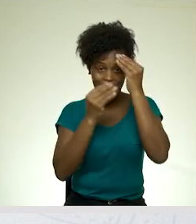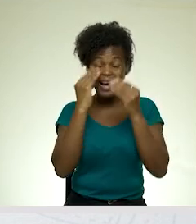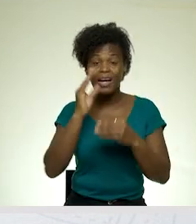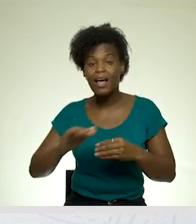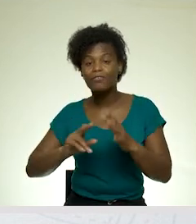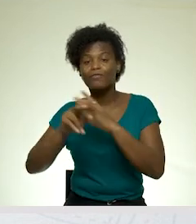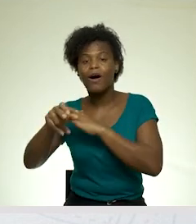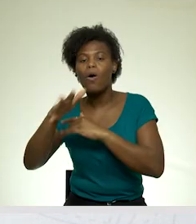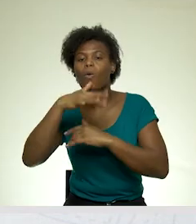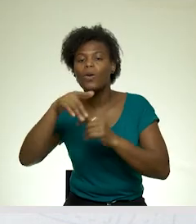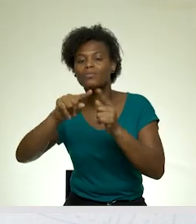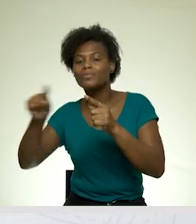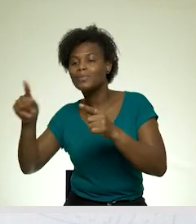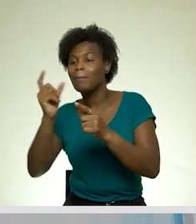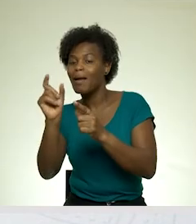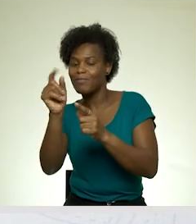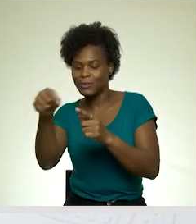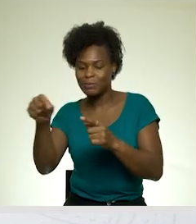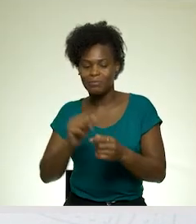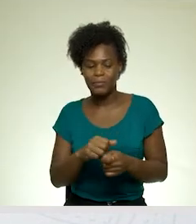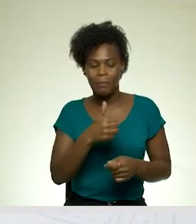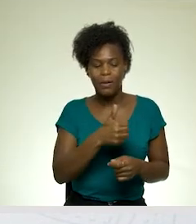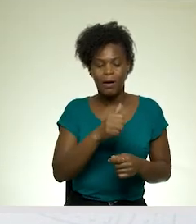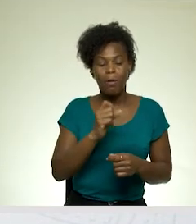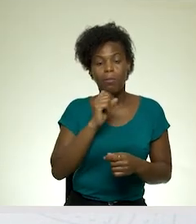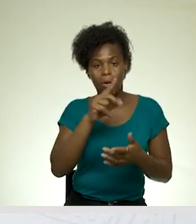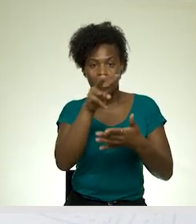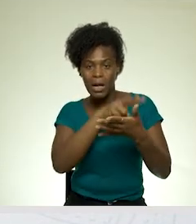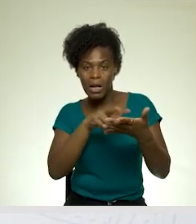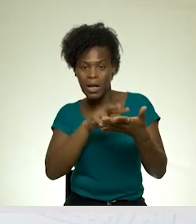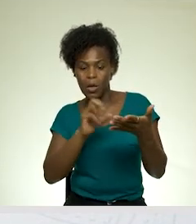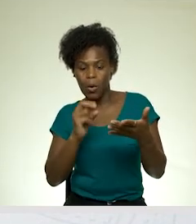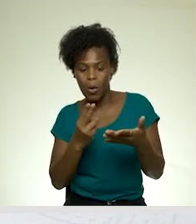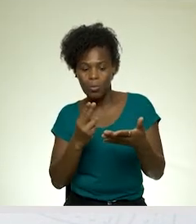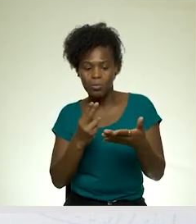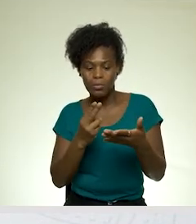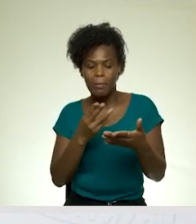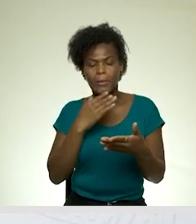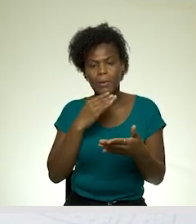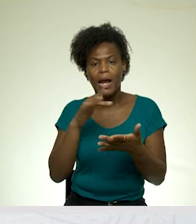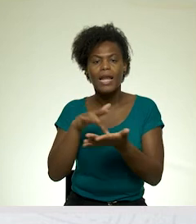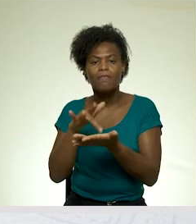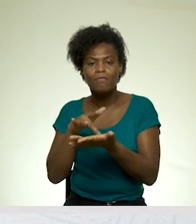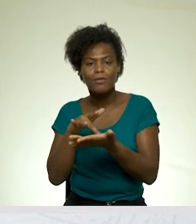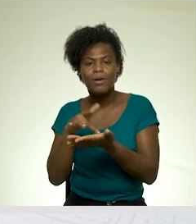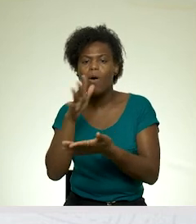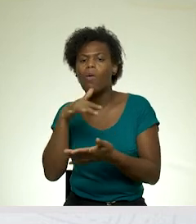les enfants vont à B. On peut lire ou emprunter un livre